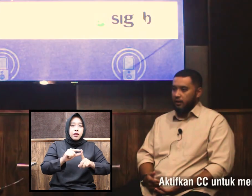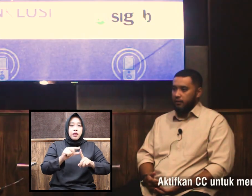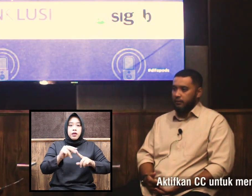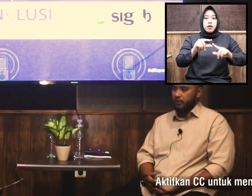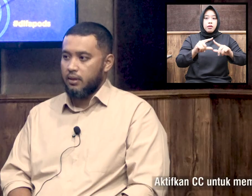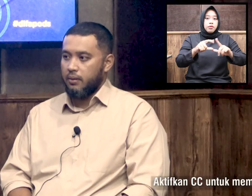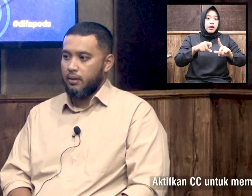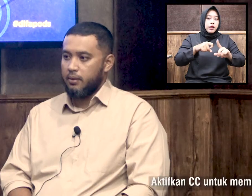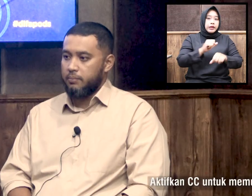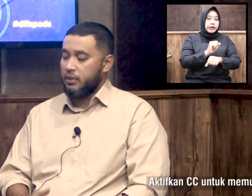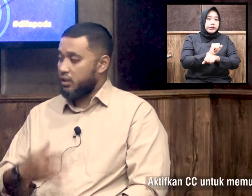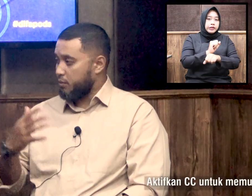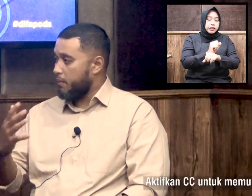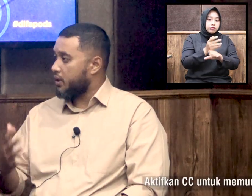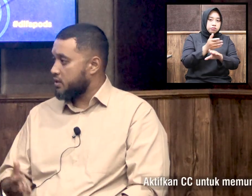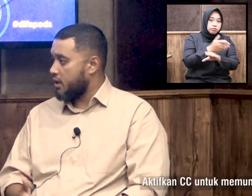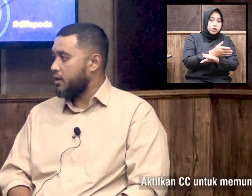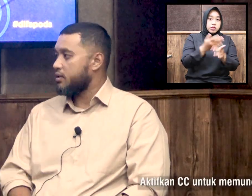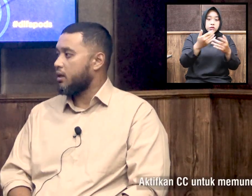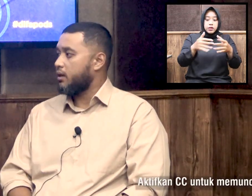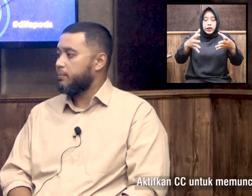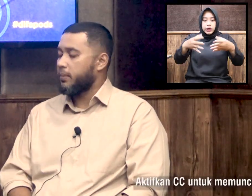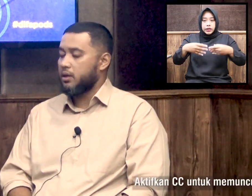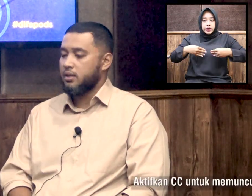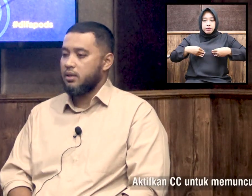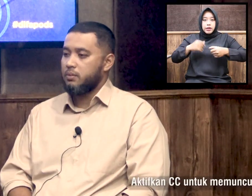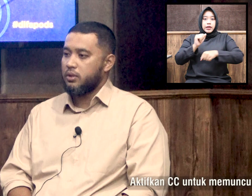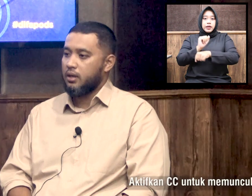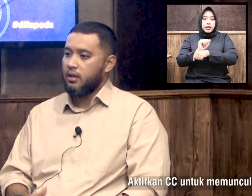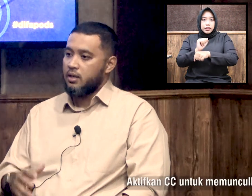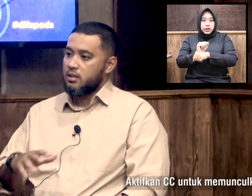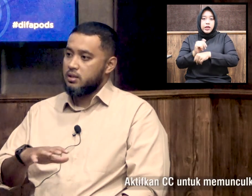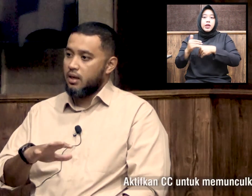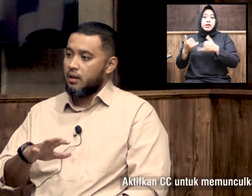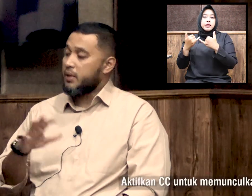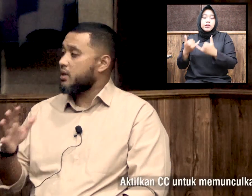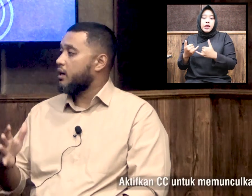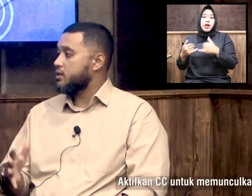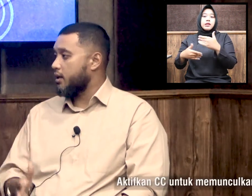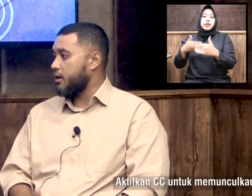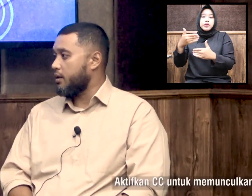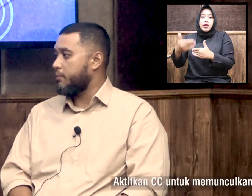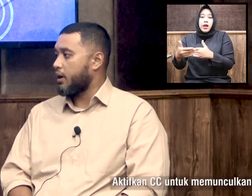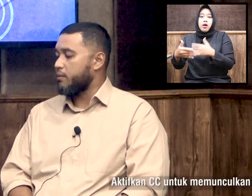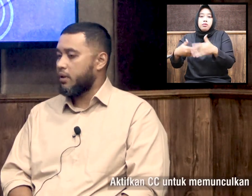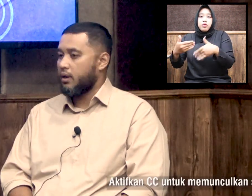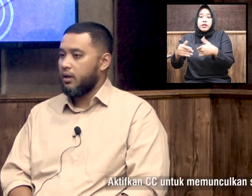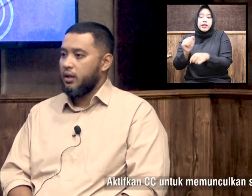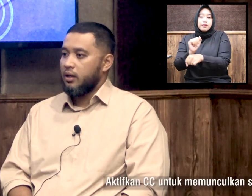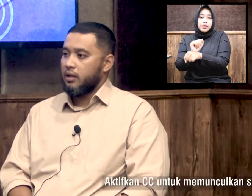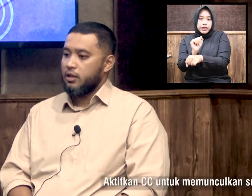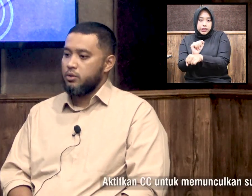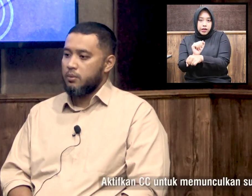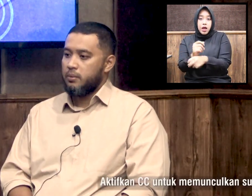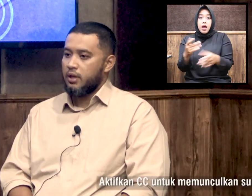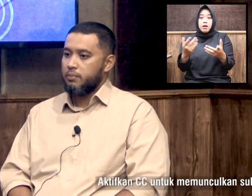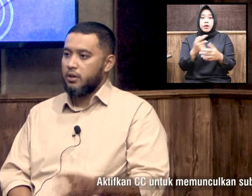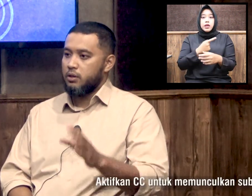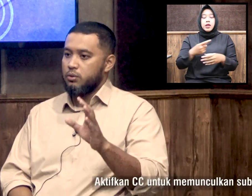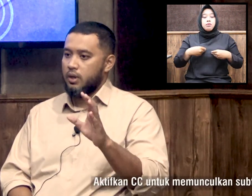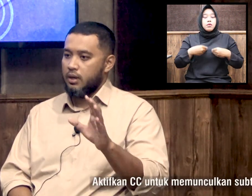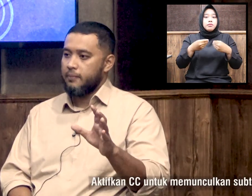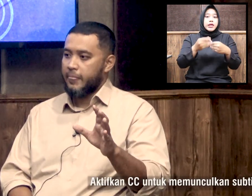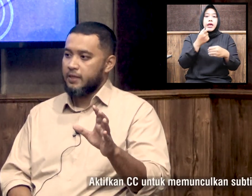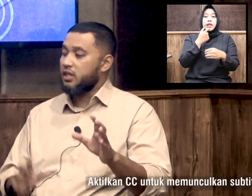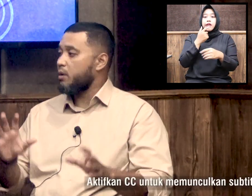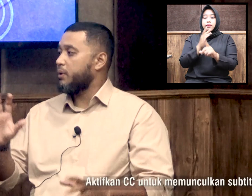setelah ee diterima beekjanya saat bekerjanya kemudian setelah pasca kerjanya bagaimana kita juga memberikan